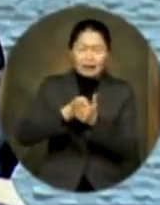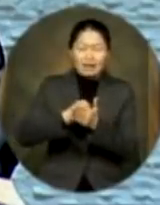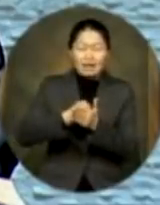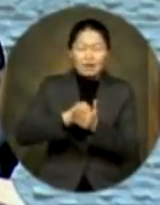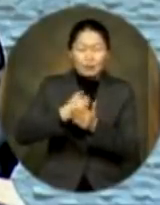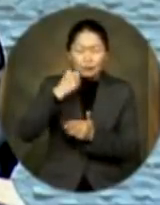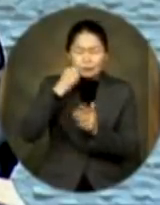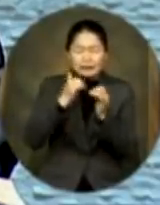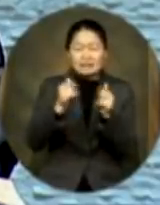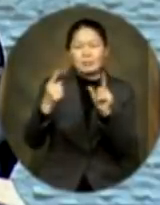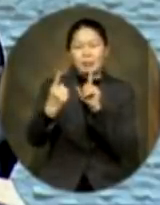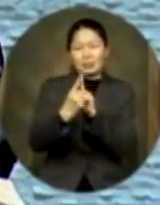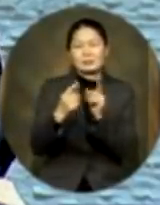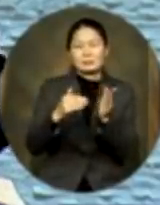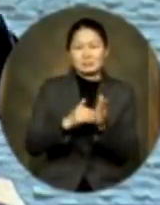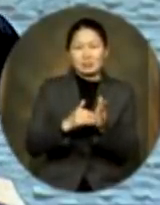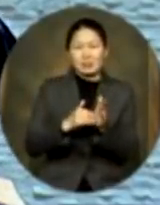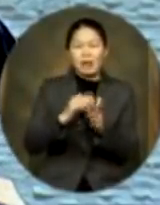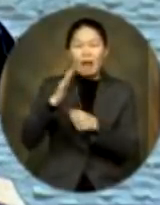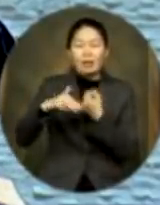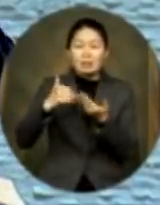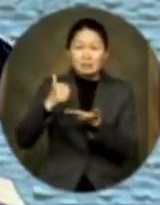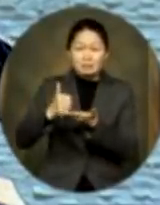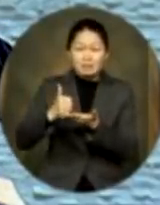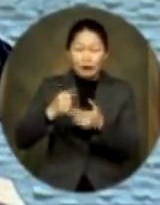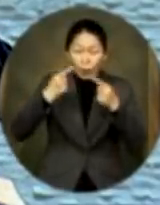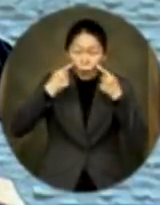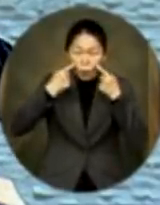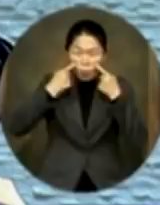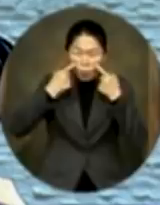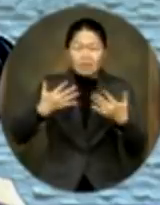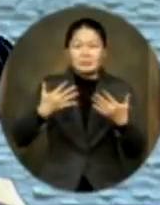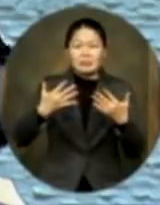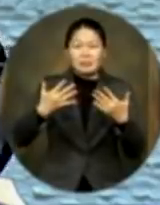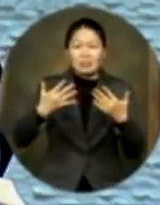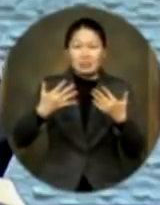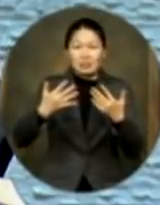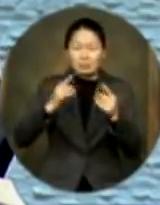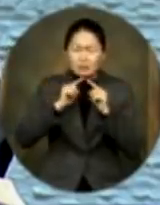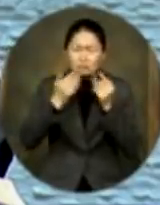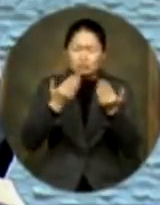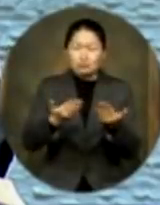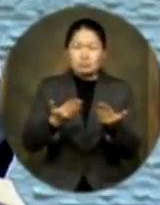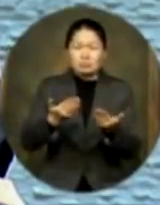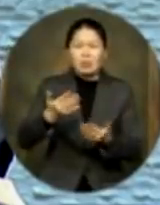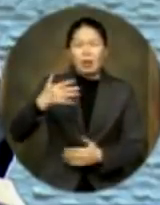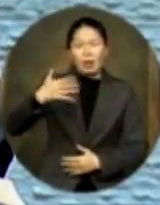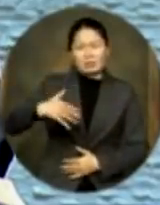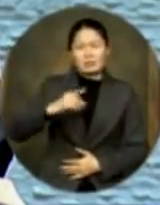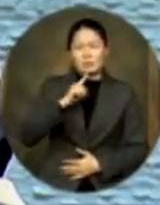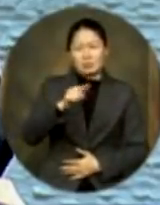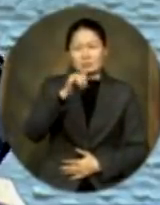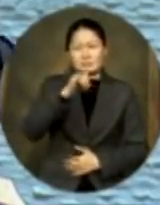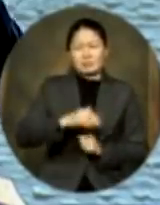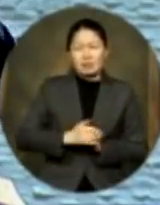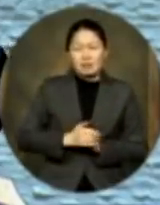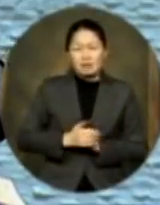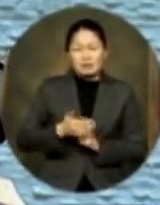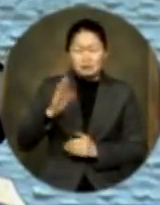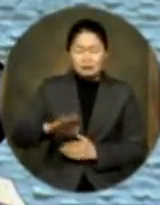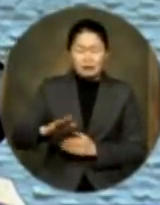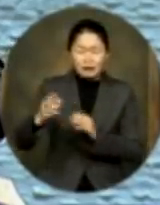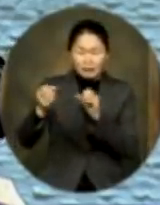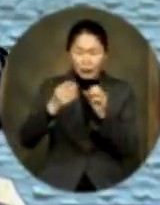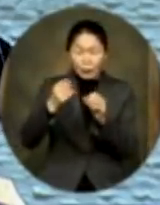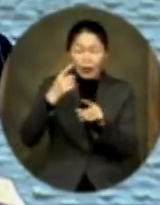만났어요 하나님이 확실하게 말씀을 안 해 주신다는 거예요 근데 제가 이야기